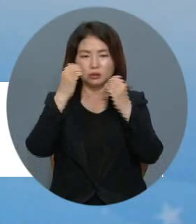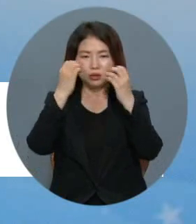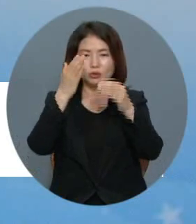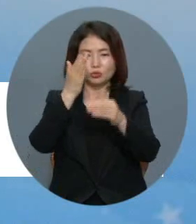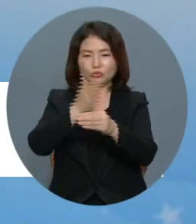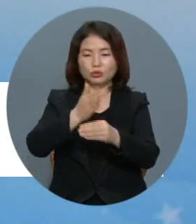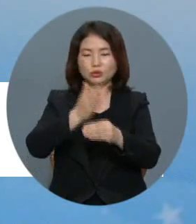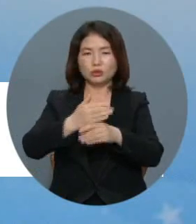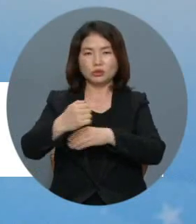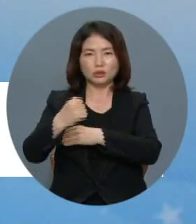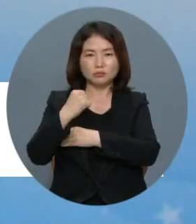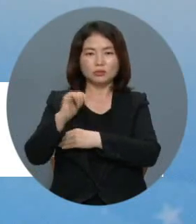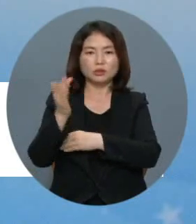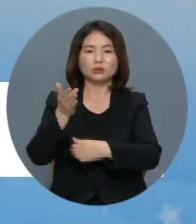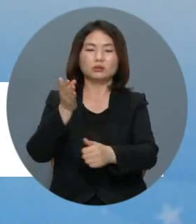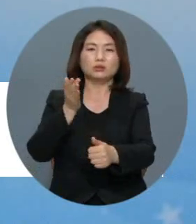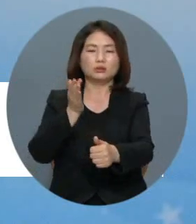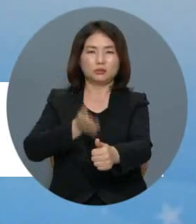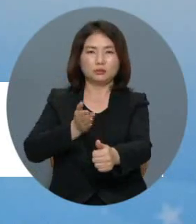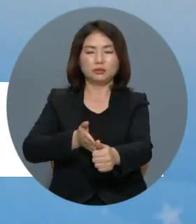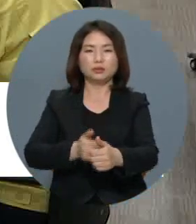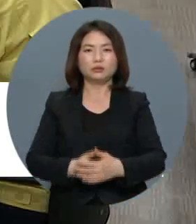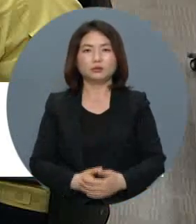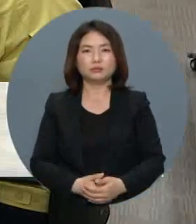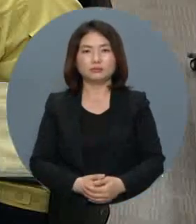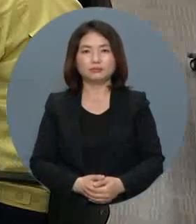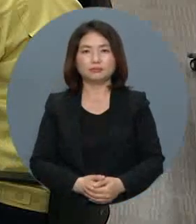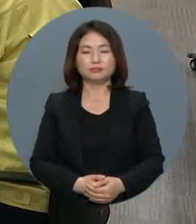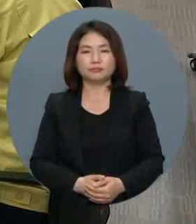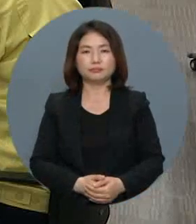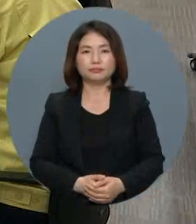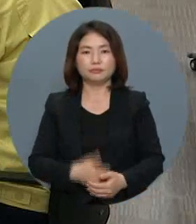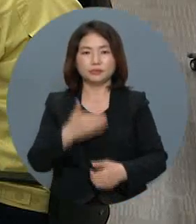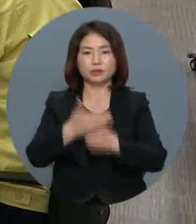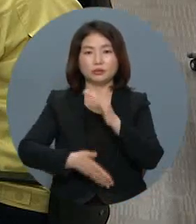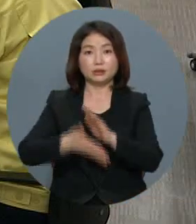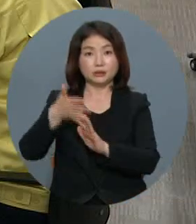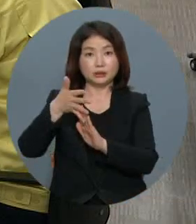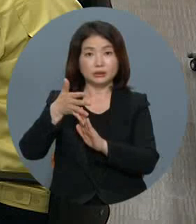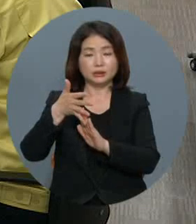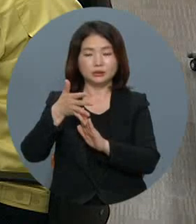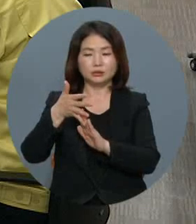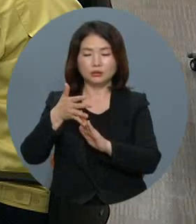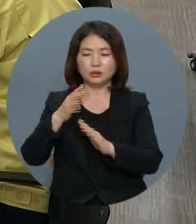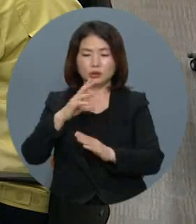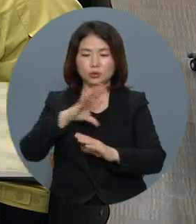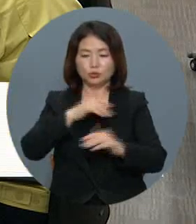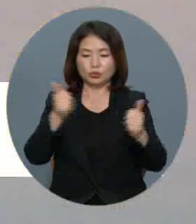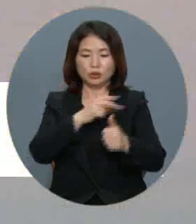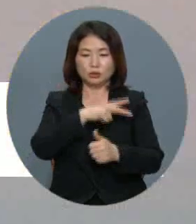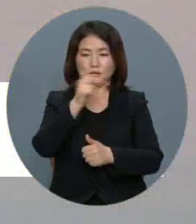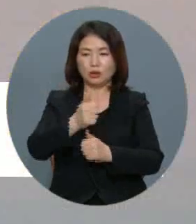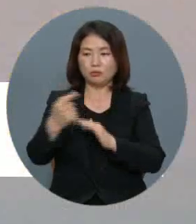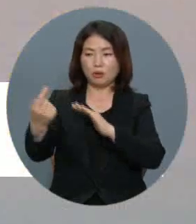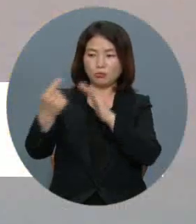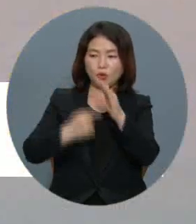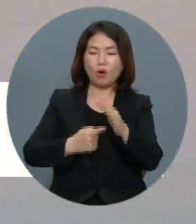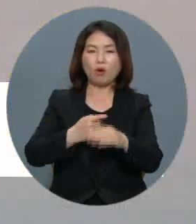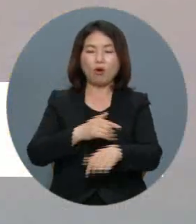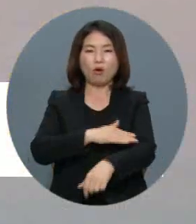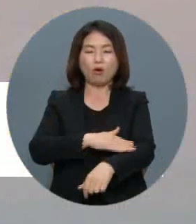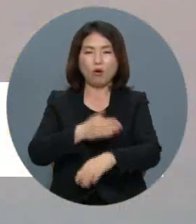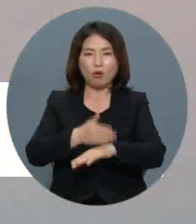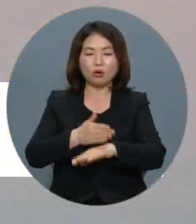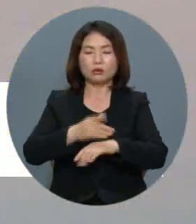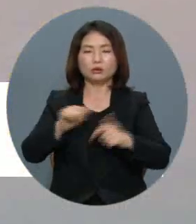풍신 뒤 원동 돼 2집 희망 합니다 대구시는 흔치 않은 국회의장의 지역 방울을 지역 현안